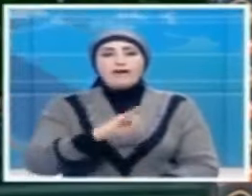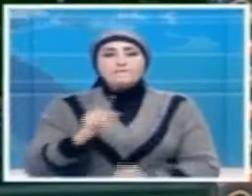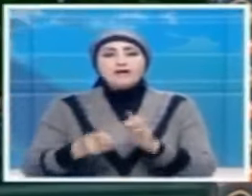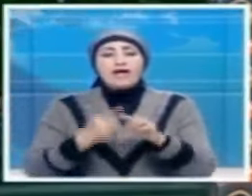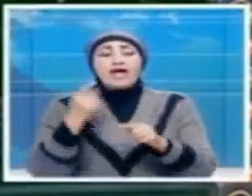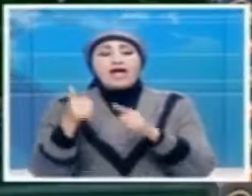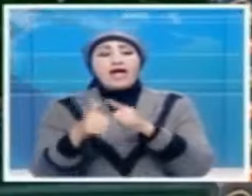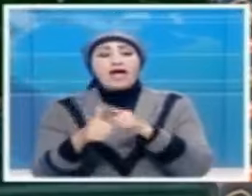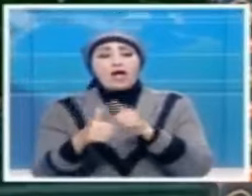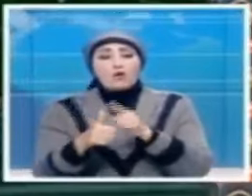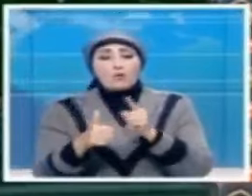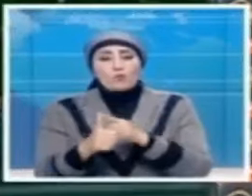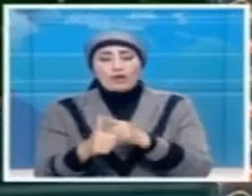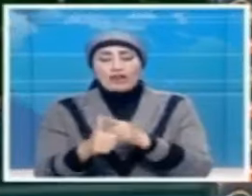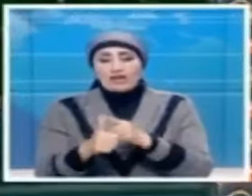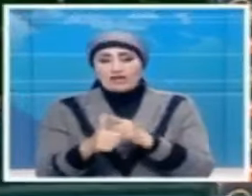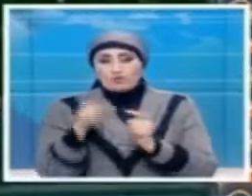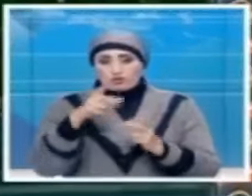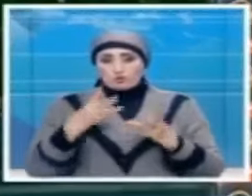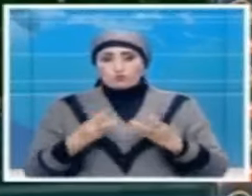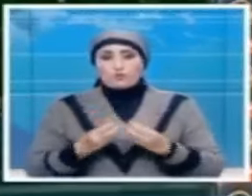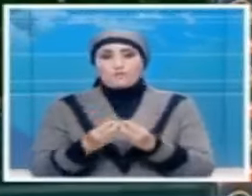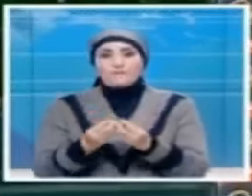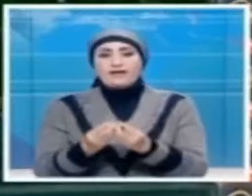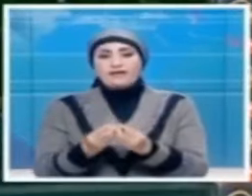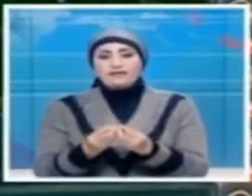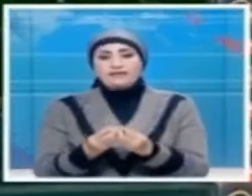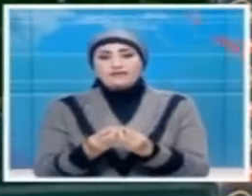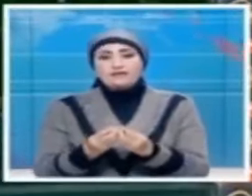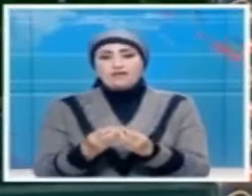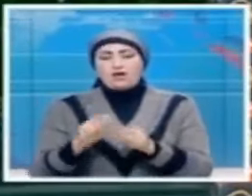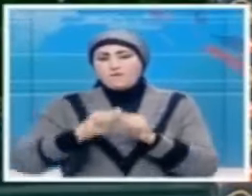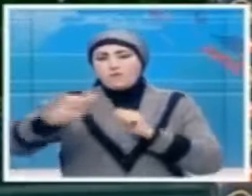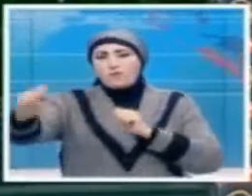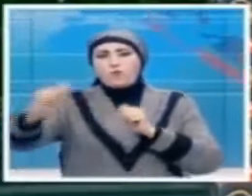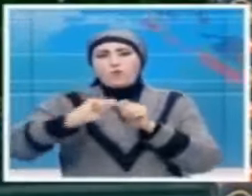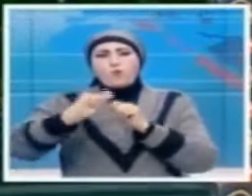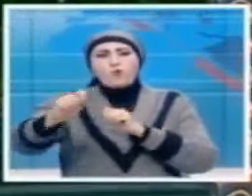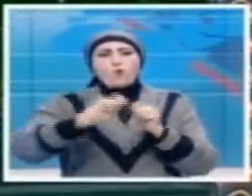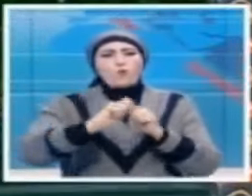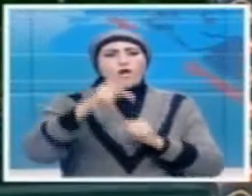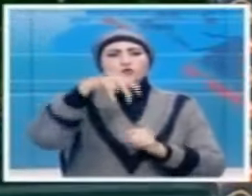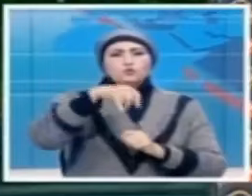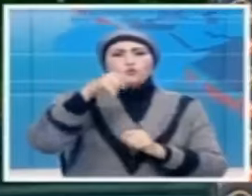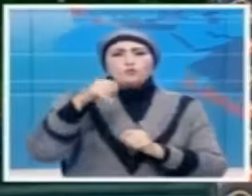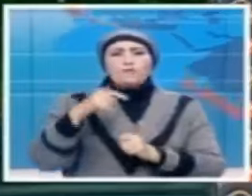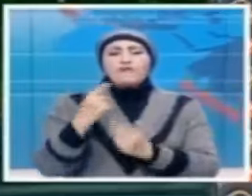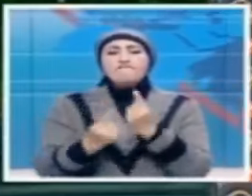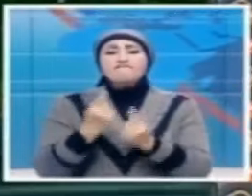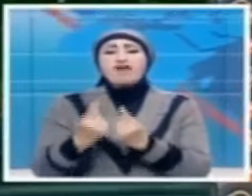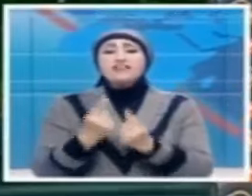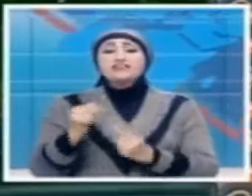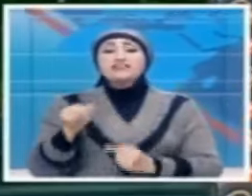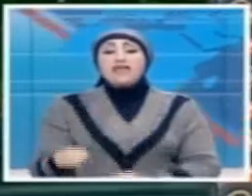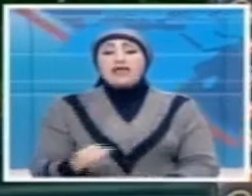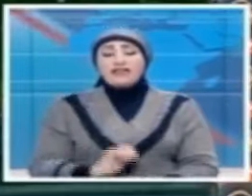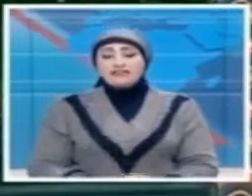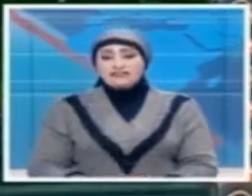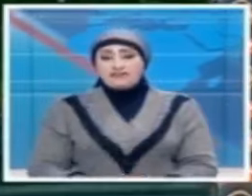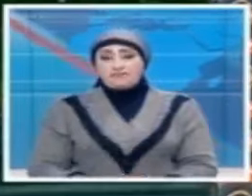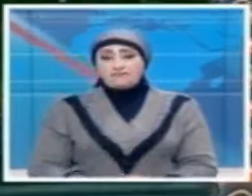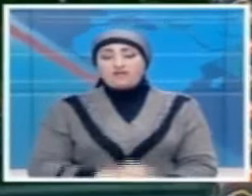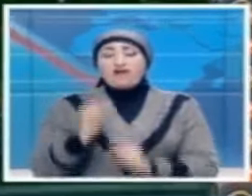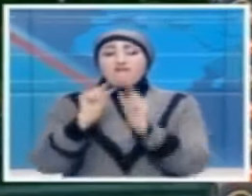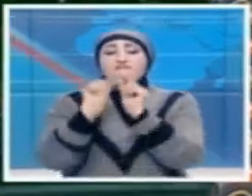الاولاني ويمكن كنتوا حضراتكم معانا عن مساحة كبيرة جدا فوق 800 فدان بيزرع